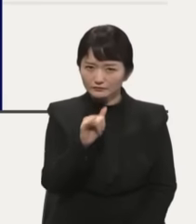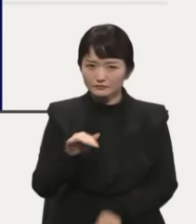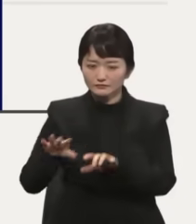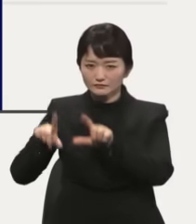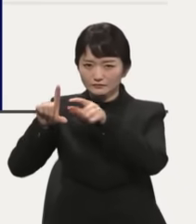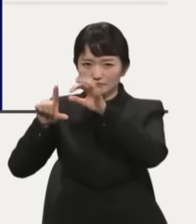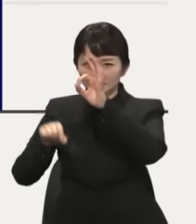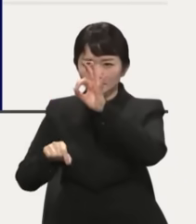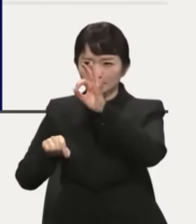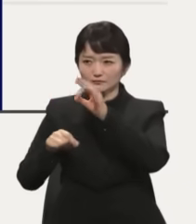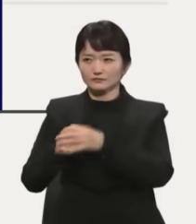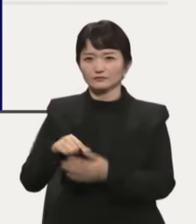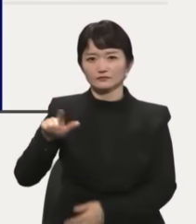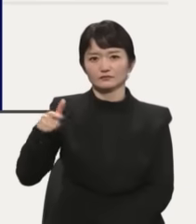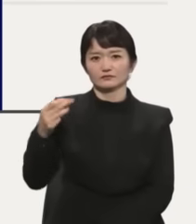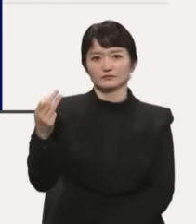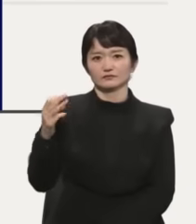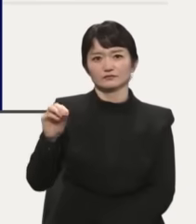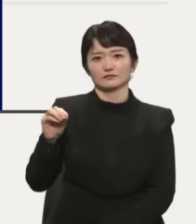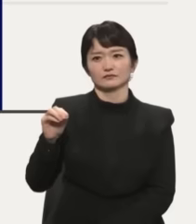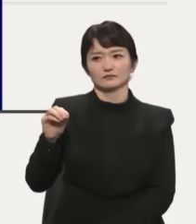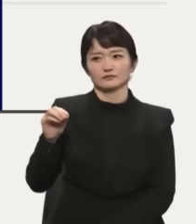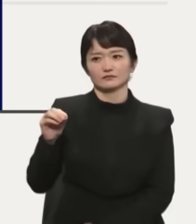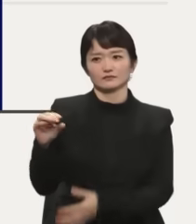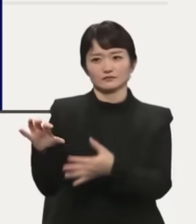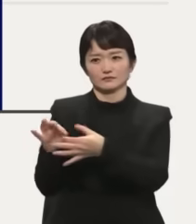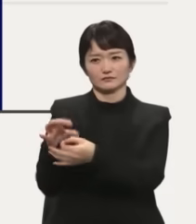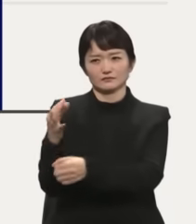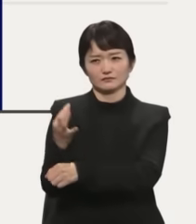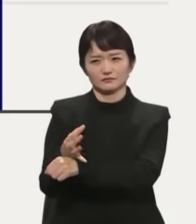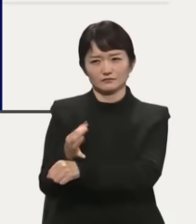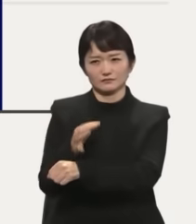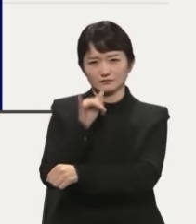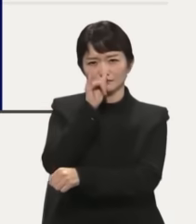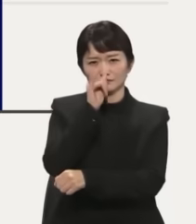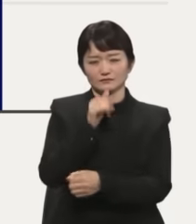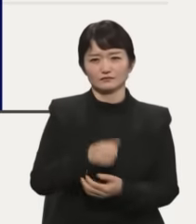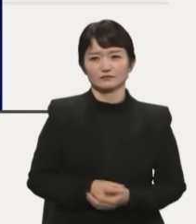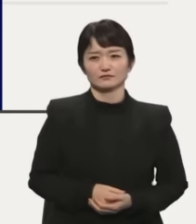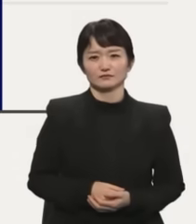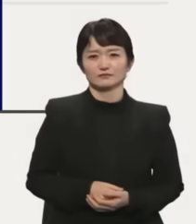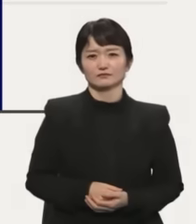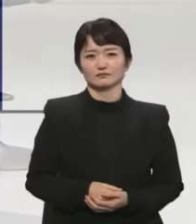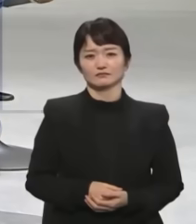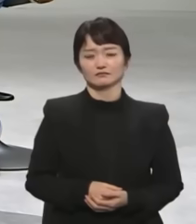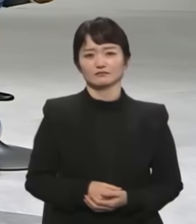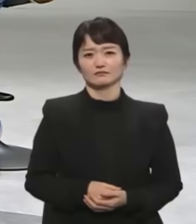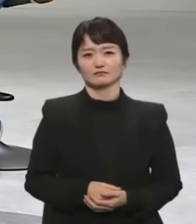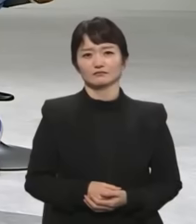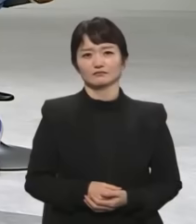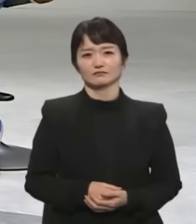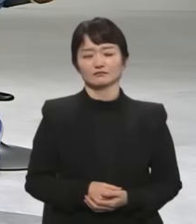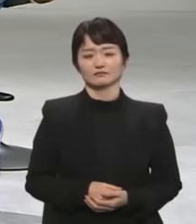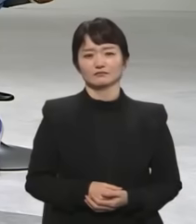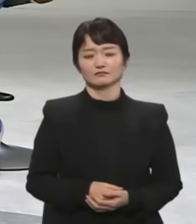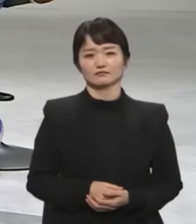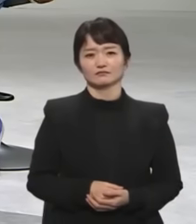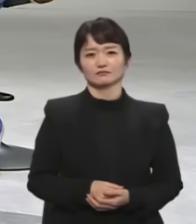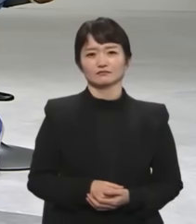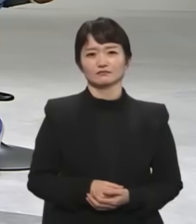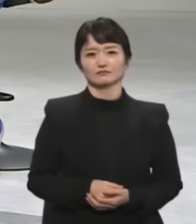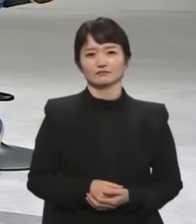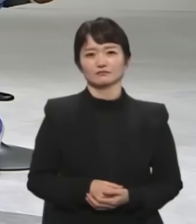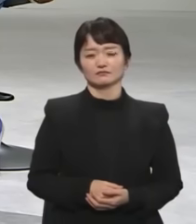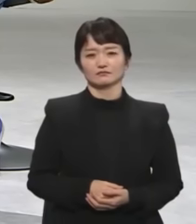10월 보이시죠? 613만 명이 지금 쓰고 1년 만에 이제 배가 늘어나요. 그렇네요. 네. 근데 아무리